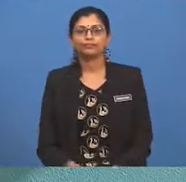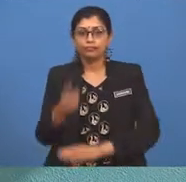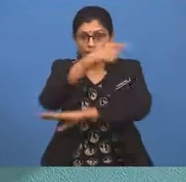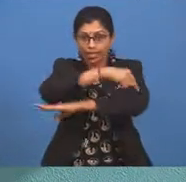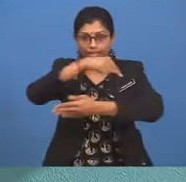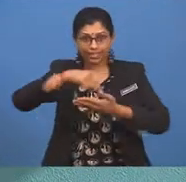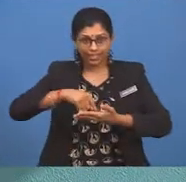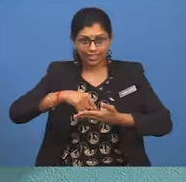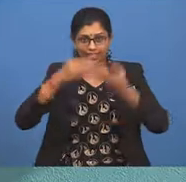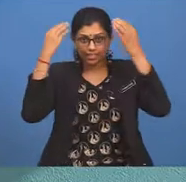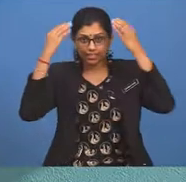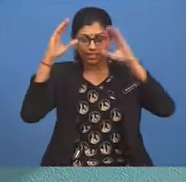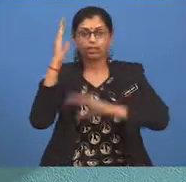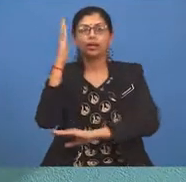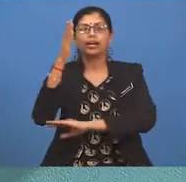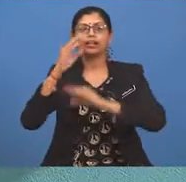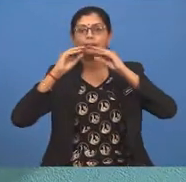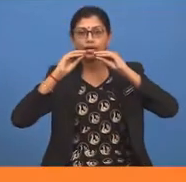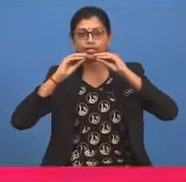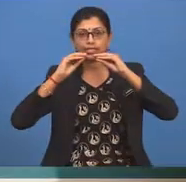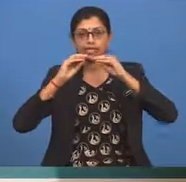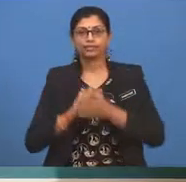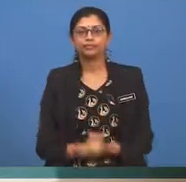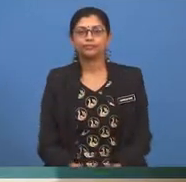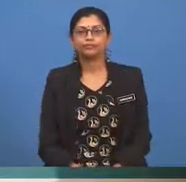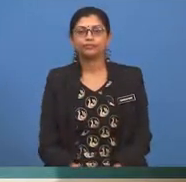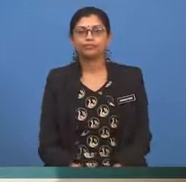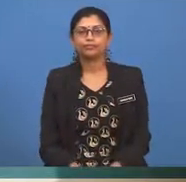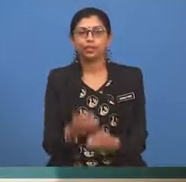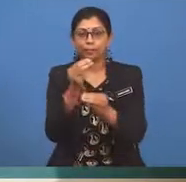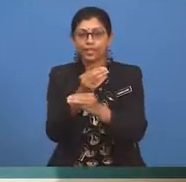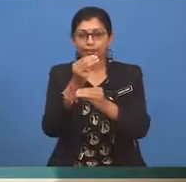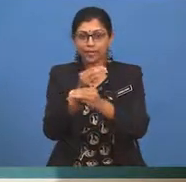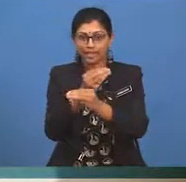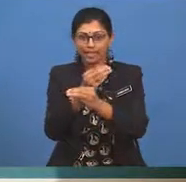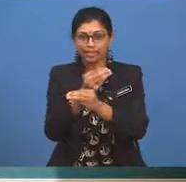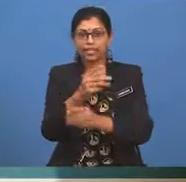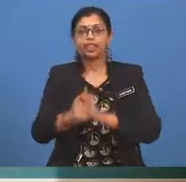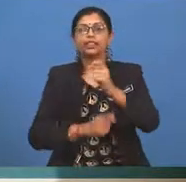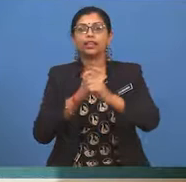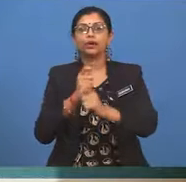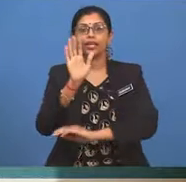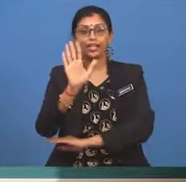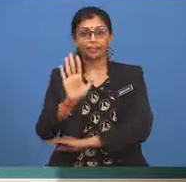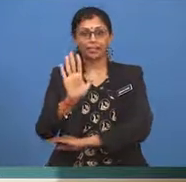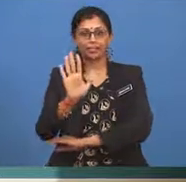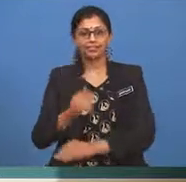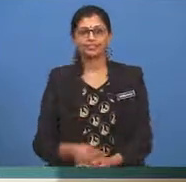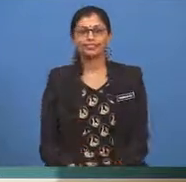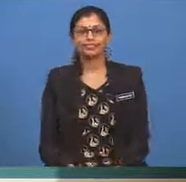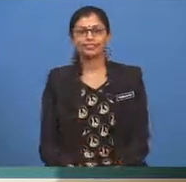Hari ini, cikgu akan mengajar mata pelajaran matematik tahun 5 ya.